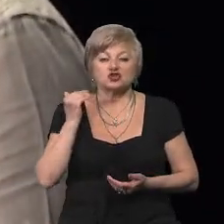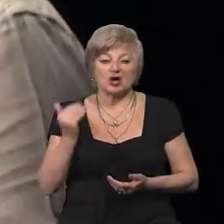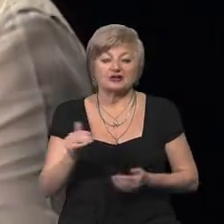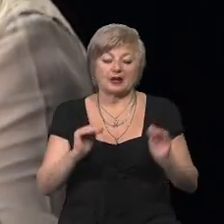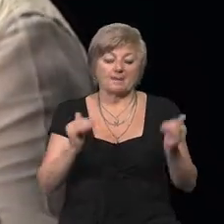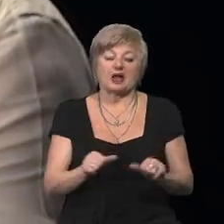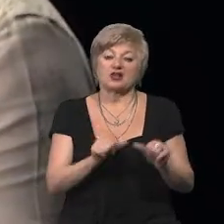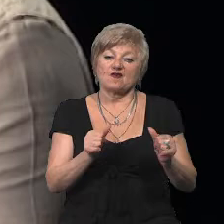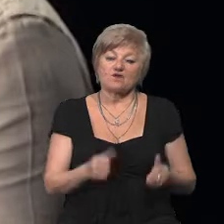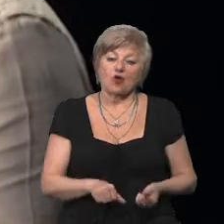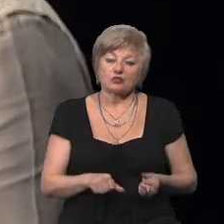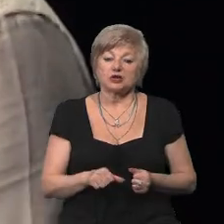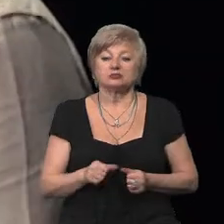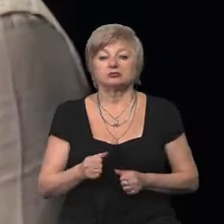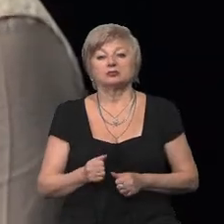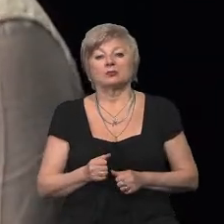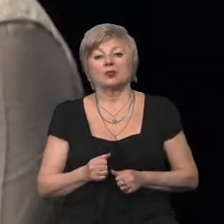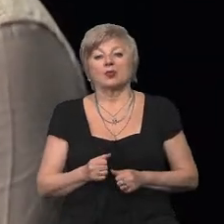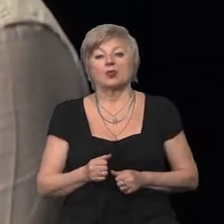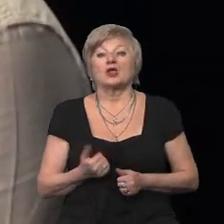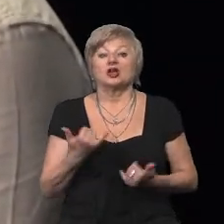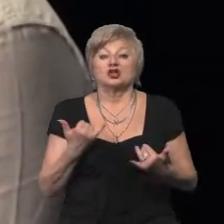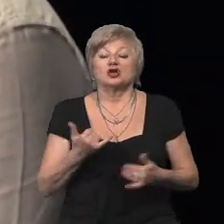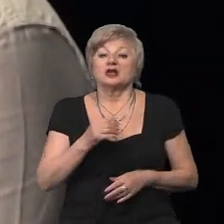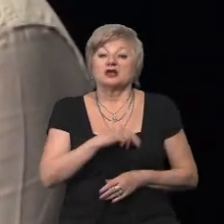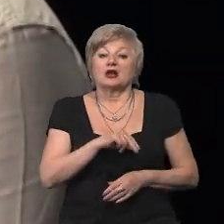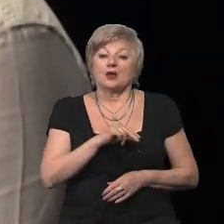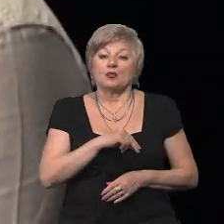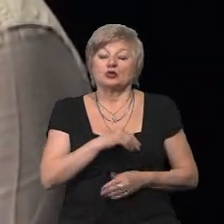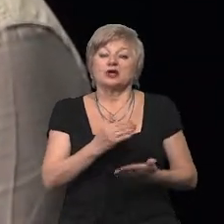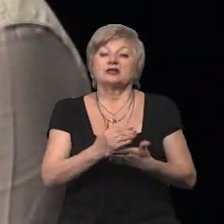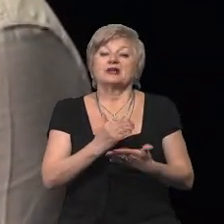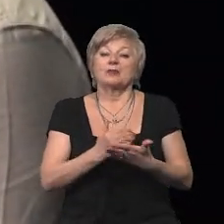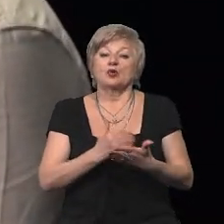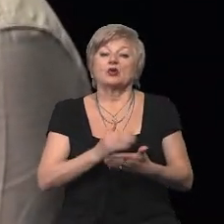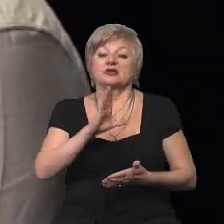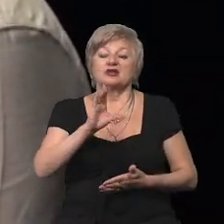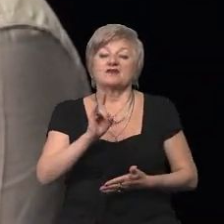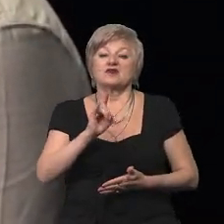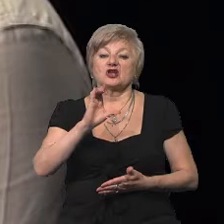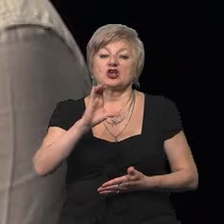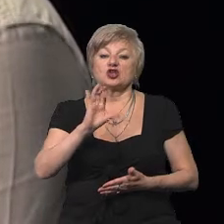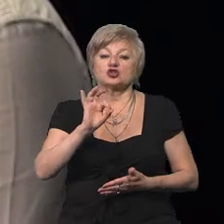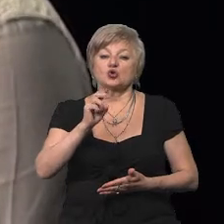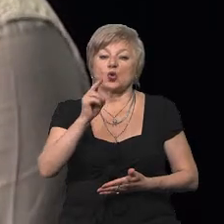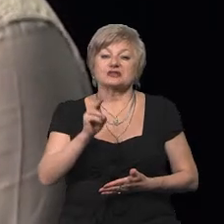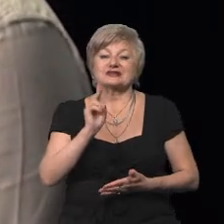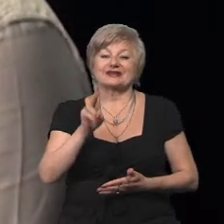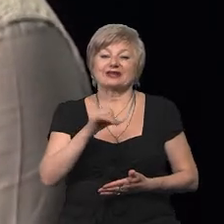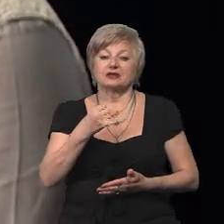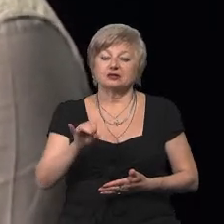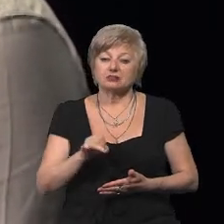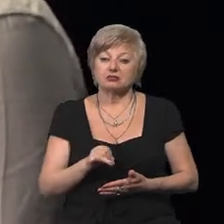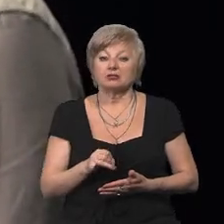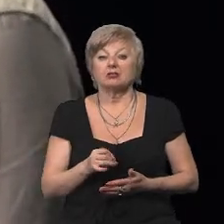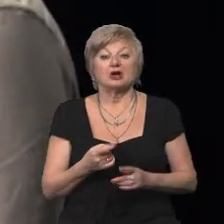формы. Также вот сейчас работаем над программой Высоцкого. Вот, Высоцкий, но это